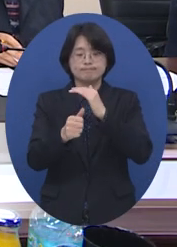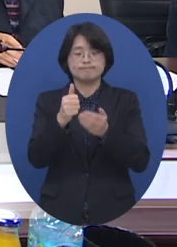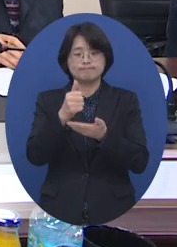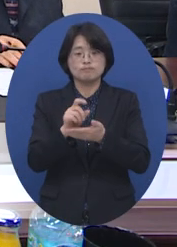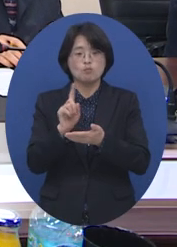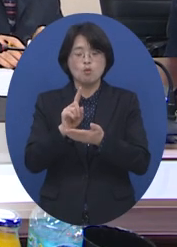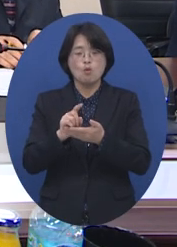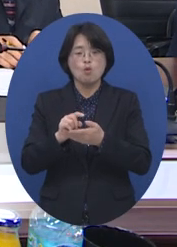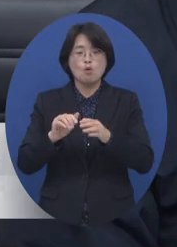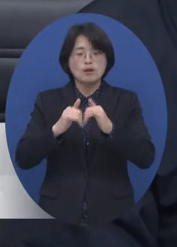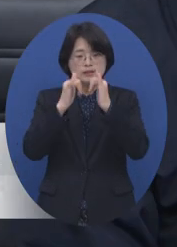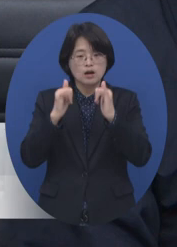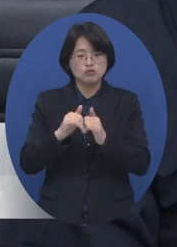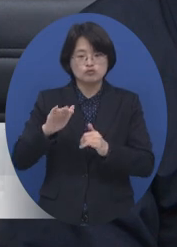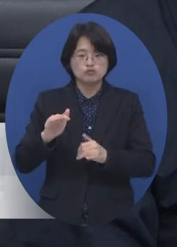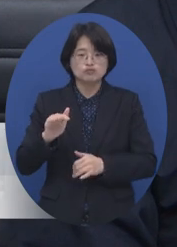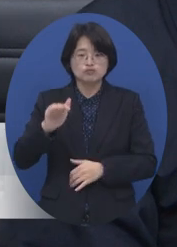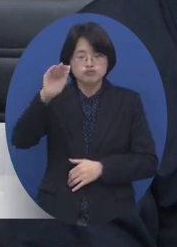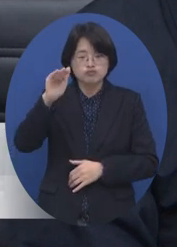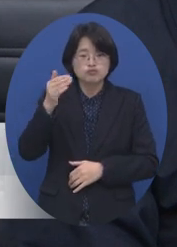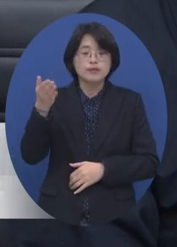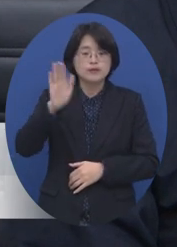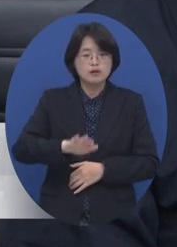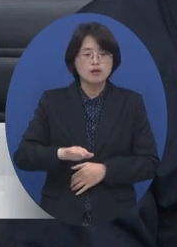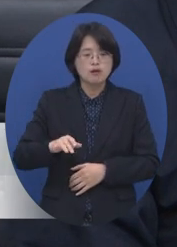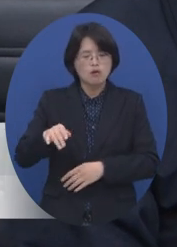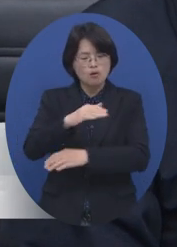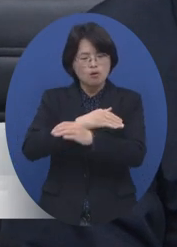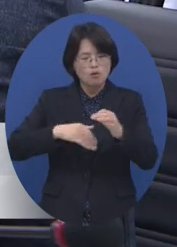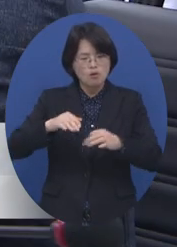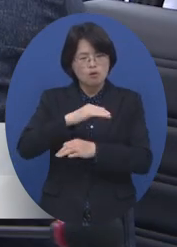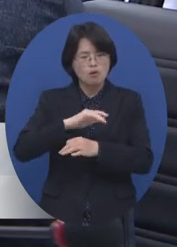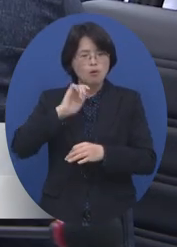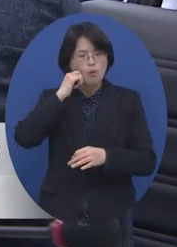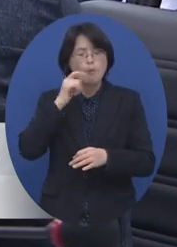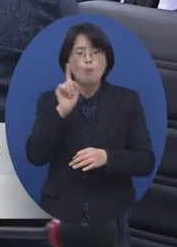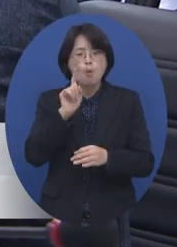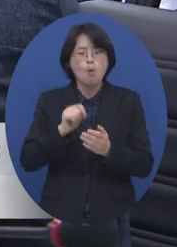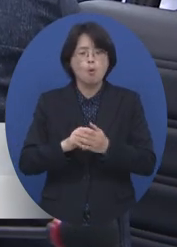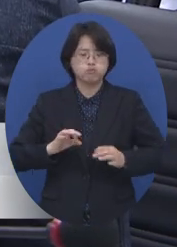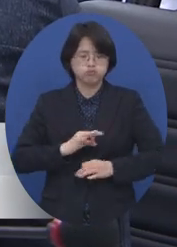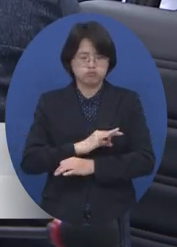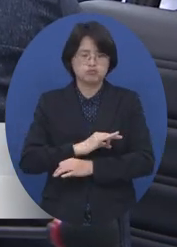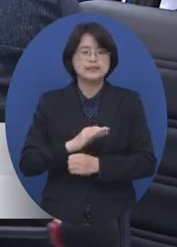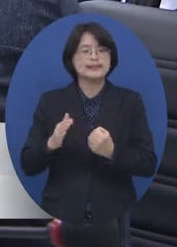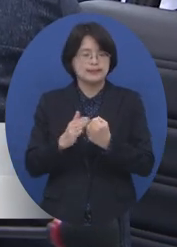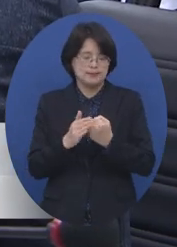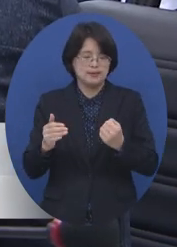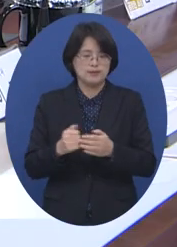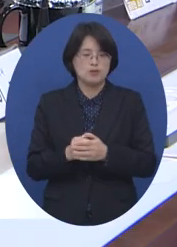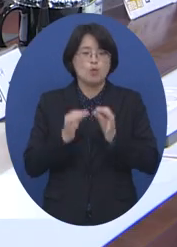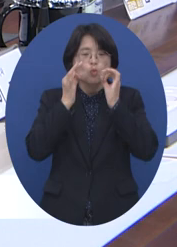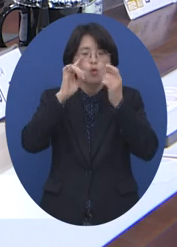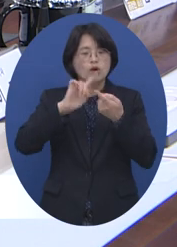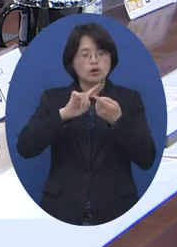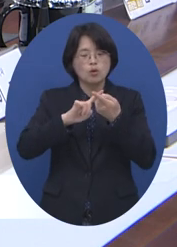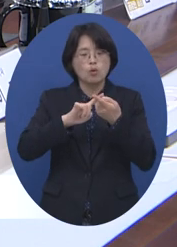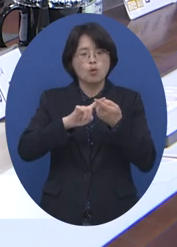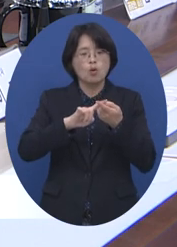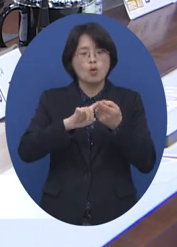수준은 높아졌는데도 어려운 이유는 불공정 때문이라며 노력한 만큼 몫을 가져갈 수 있는 공정한 환경을 만들겠다고